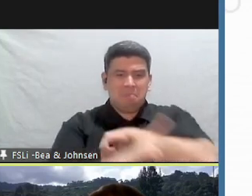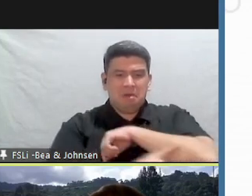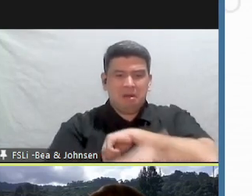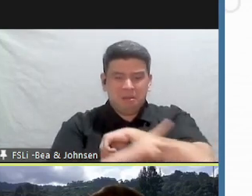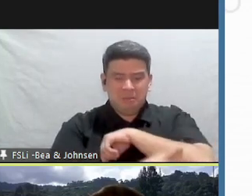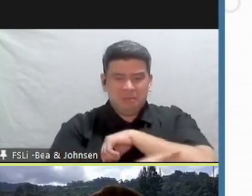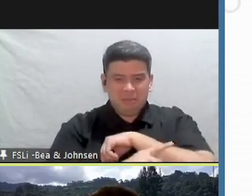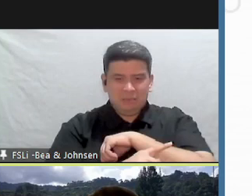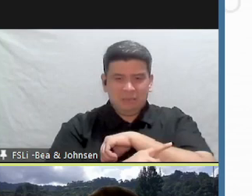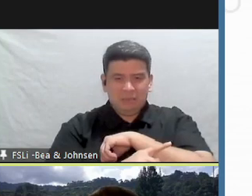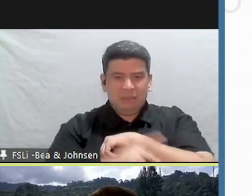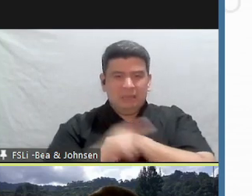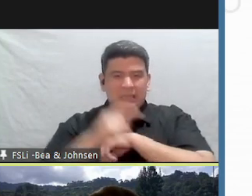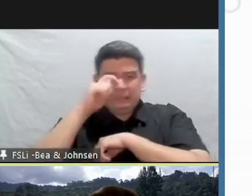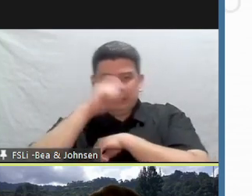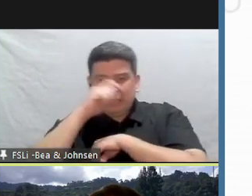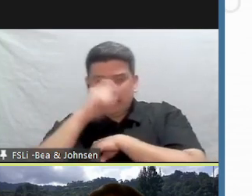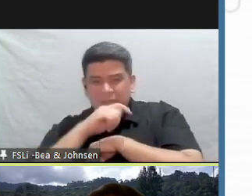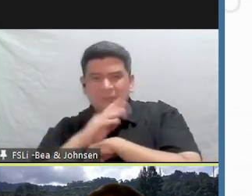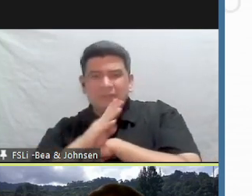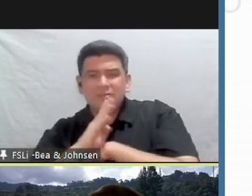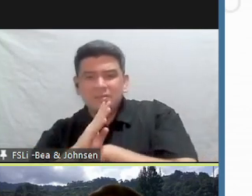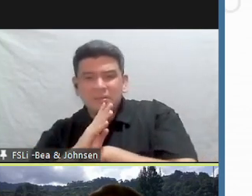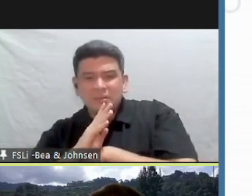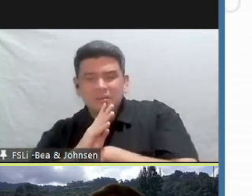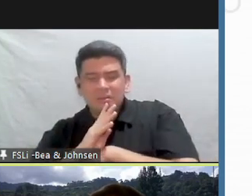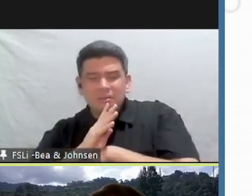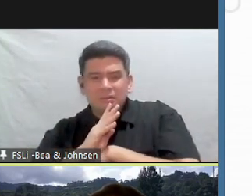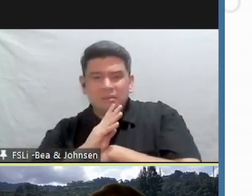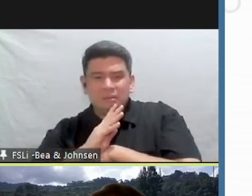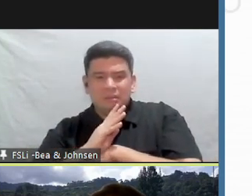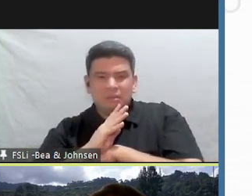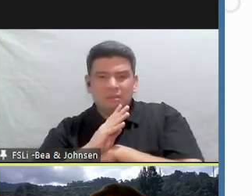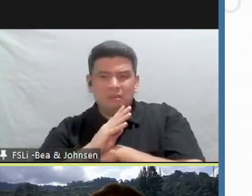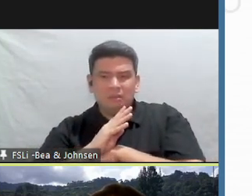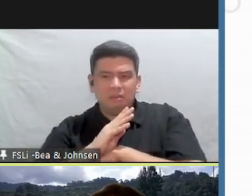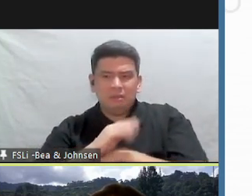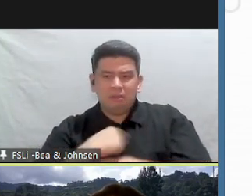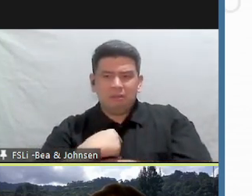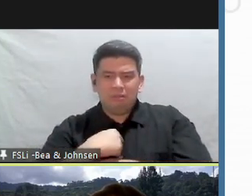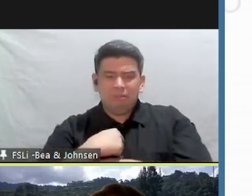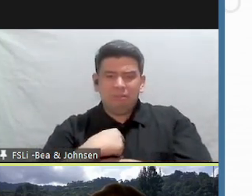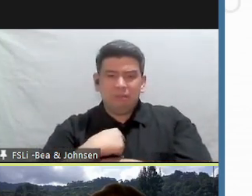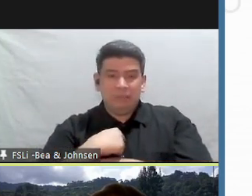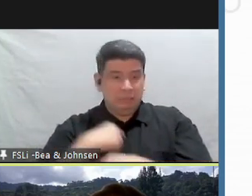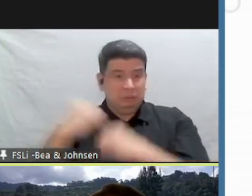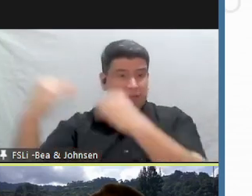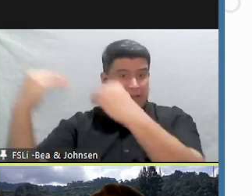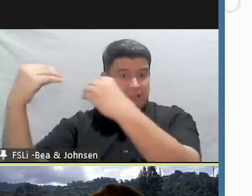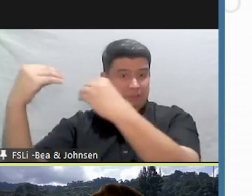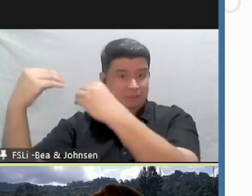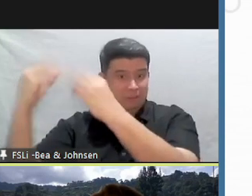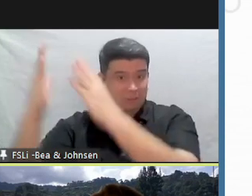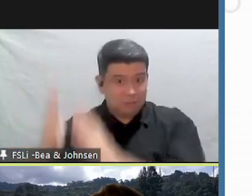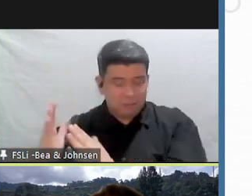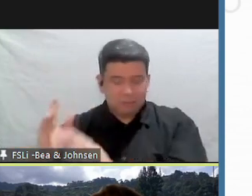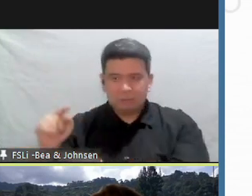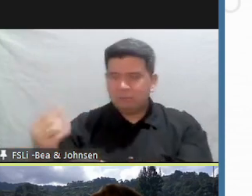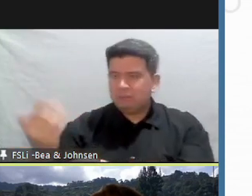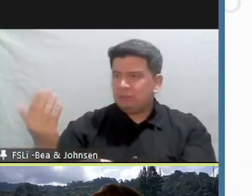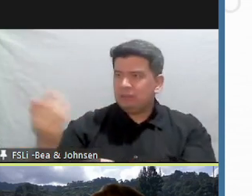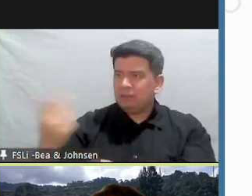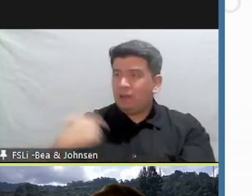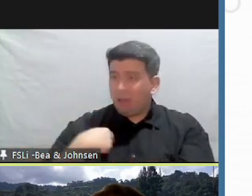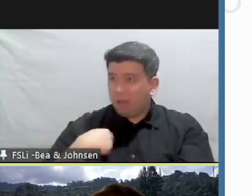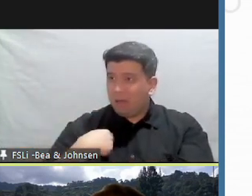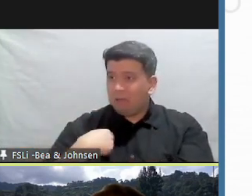insecurity yun. Ano? Matigas pala ang dila ko. Akala ko there was something wrong with me. Ano? So dahil sa MTBMLE, parang